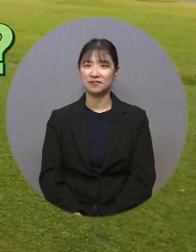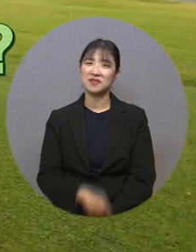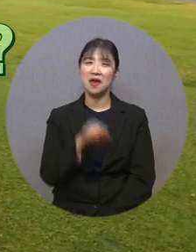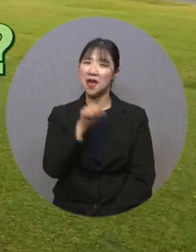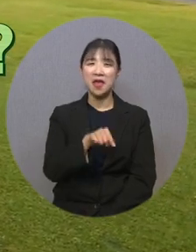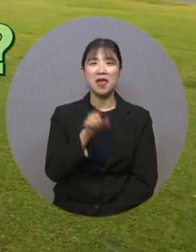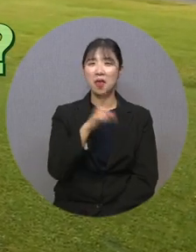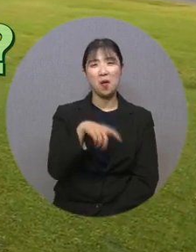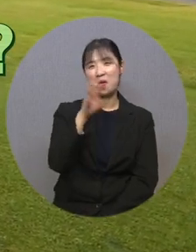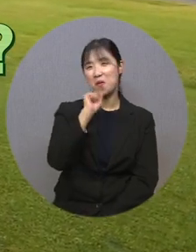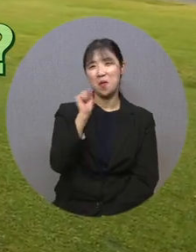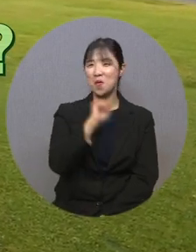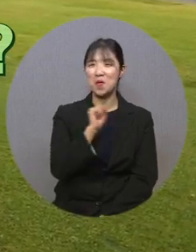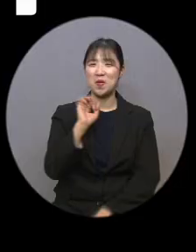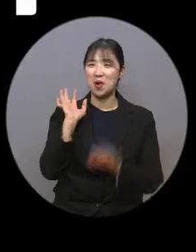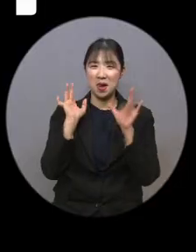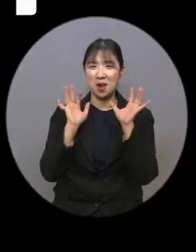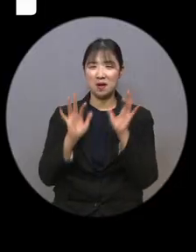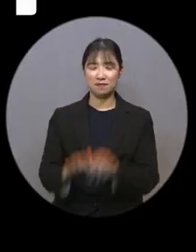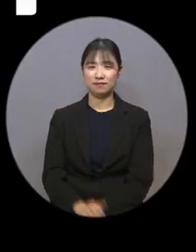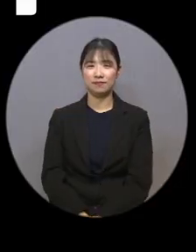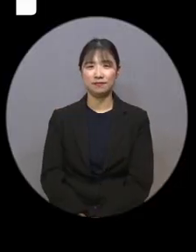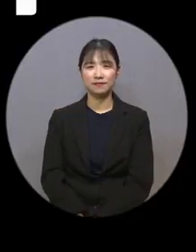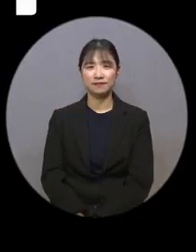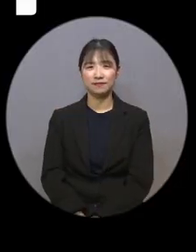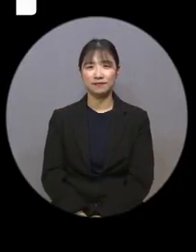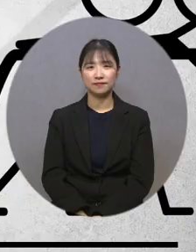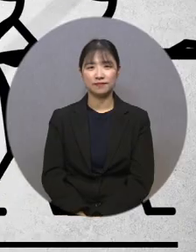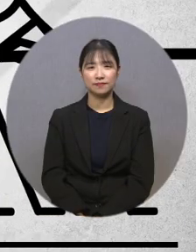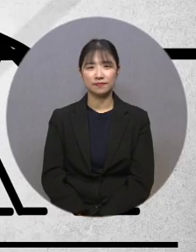건데, 이게 더 좋은 건데.